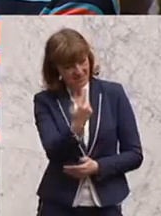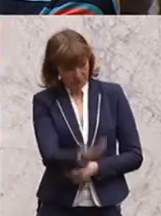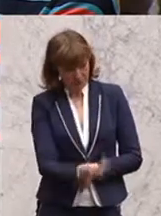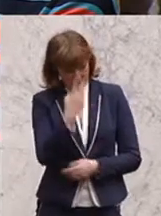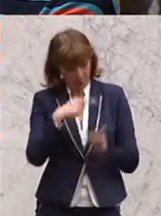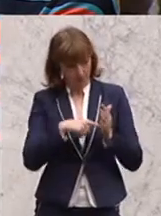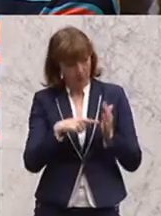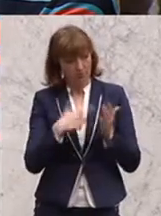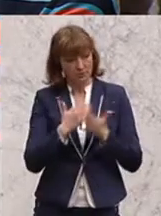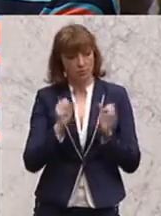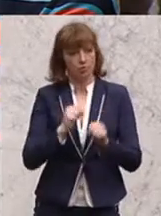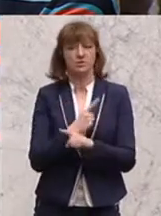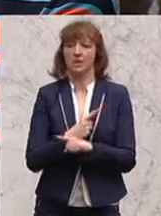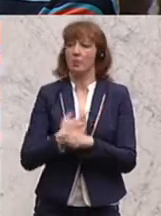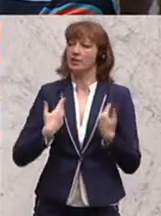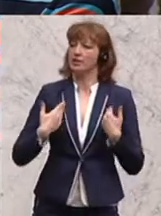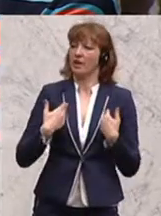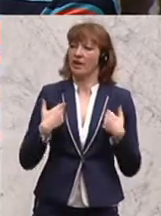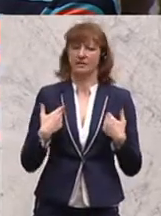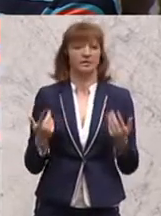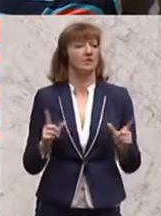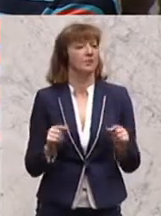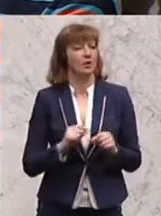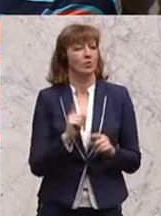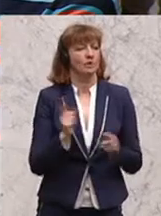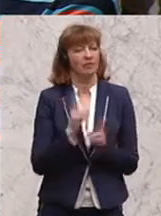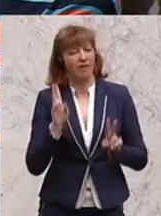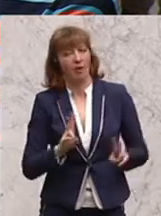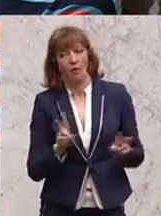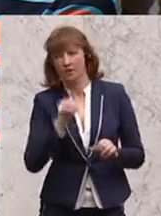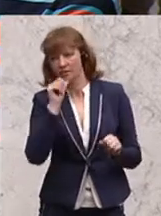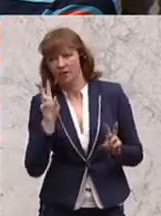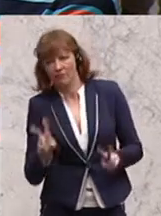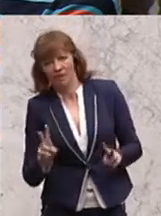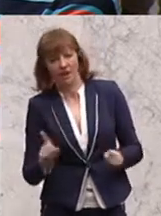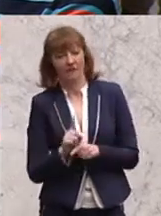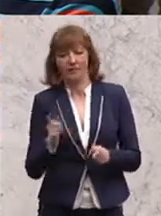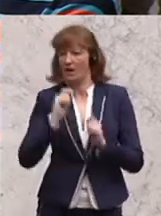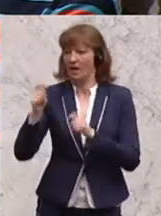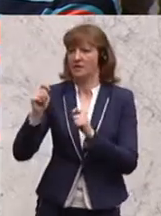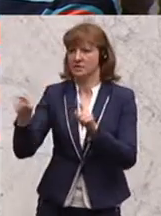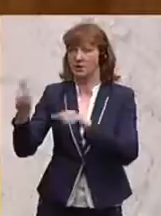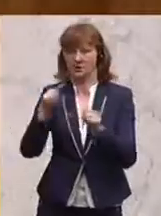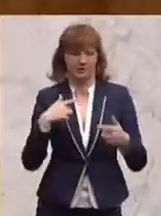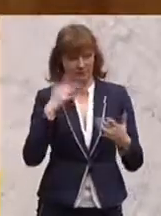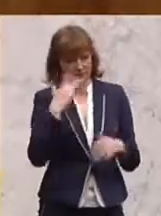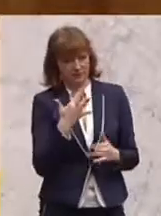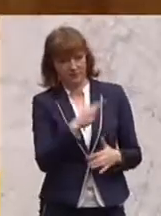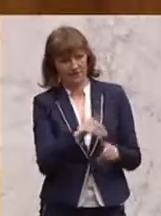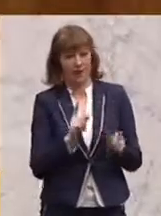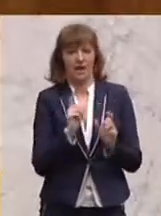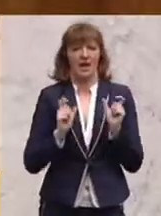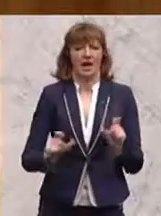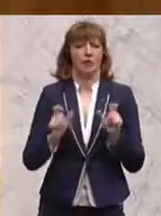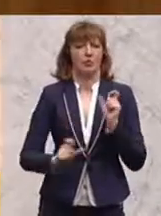der im Schutz der Immunität immer Ihre Halbwahrheiten bis ganz Unwahrheiten im Denunziantentum hier verwacht. Ich weiß gar nicht, wie viele